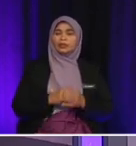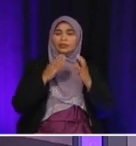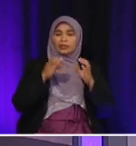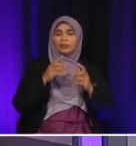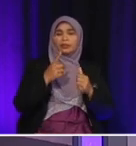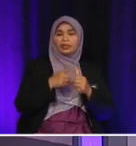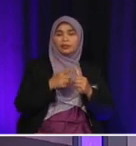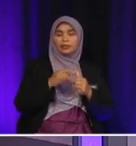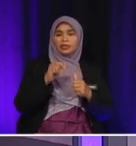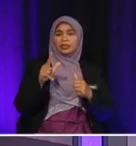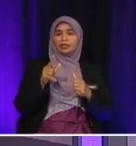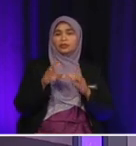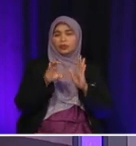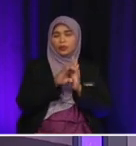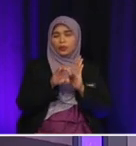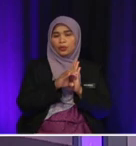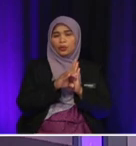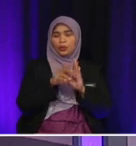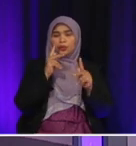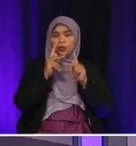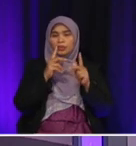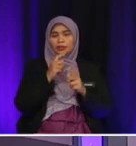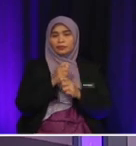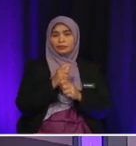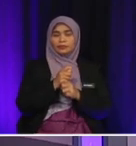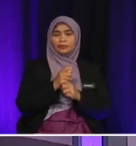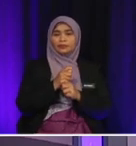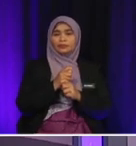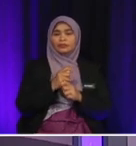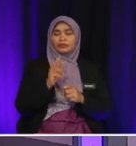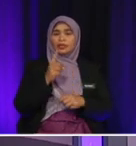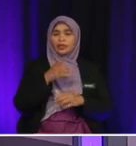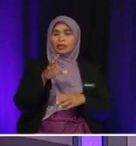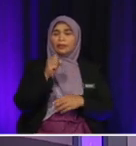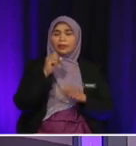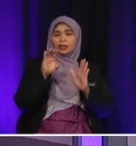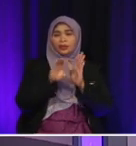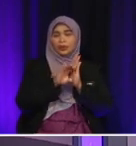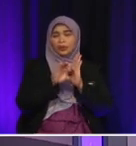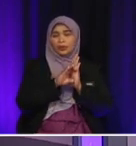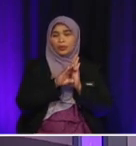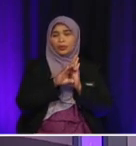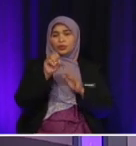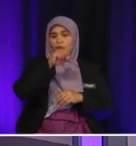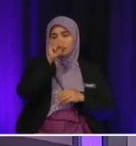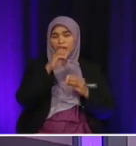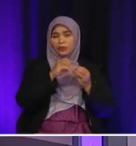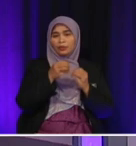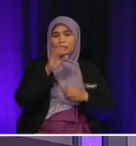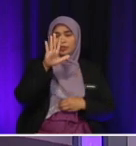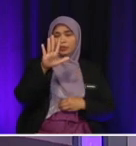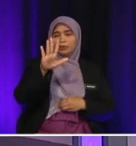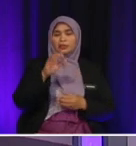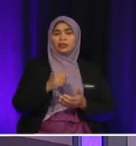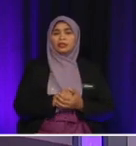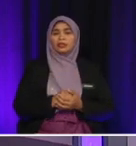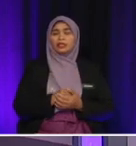pelajari kita tengok contoh-contoh kata tugas kita ambil contohnya soalan nombor l soalan